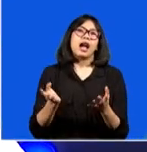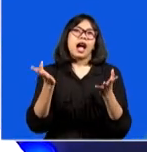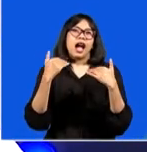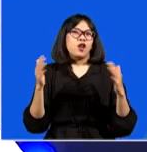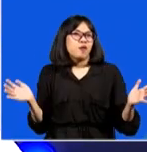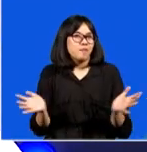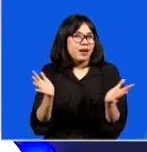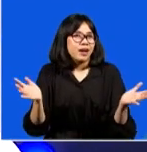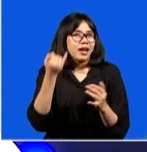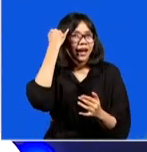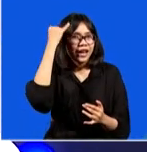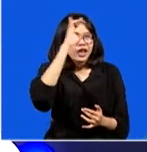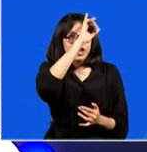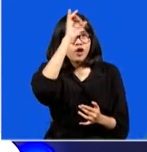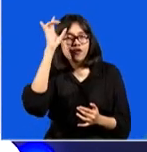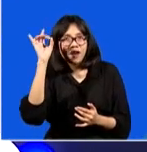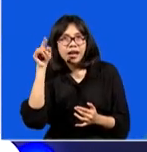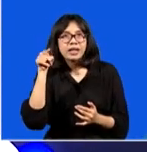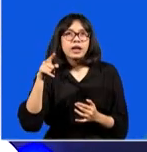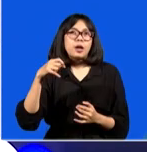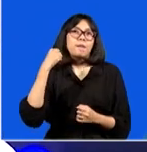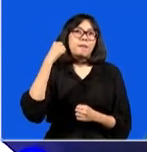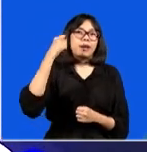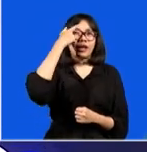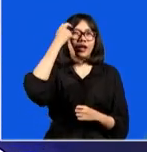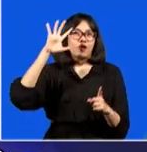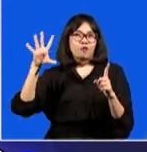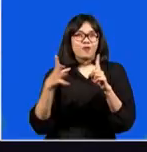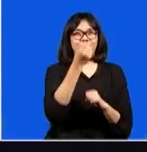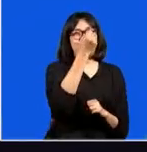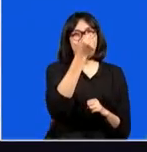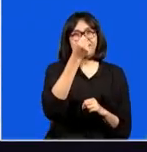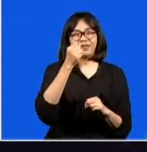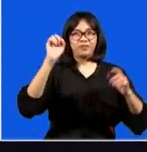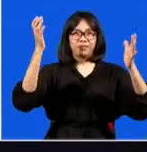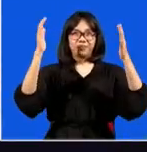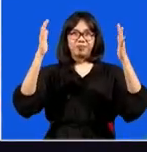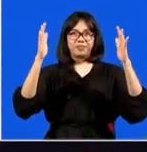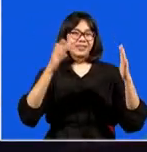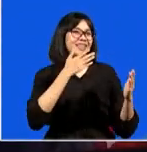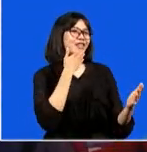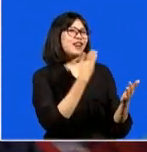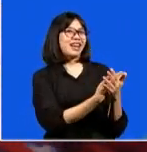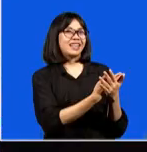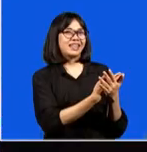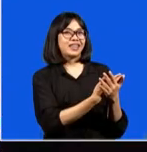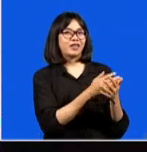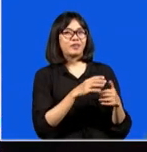berinovasi wujudkan Merdeka belajar Terima kasih Mas